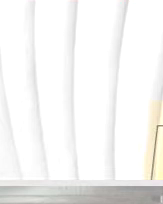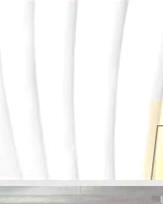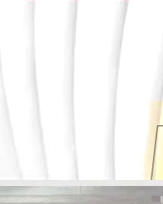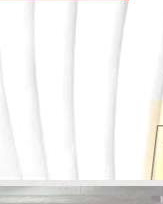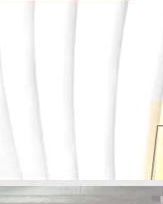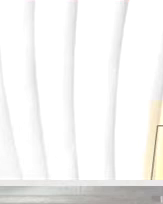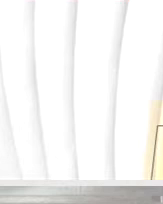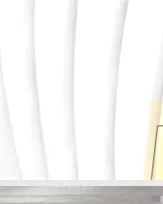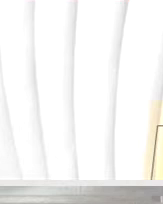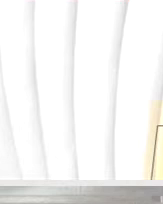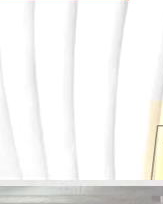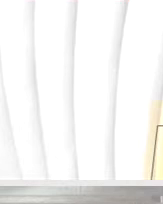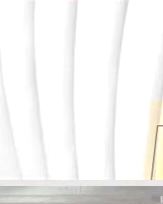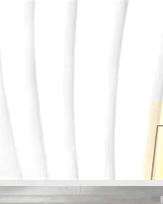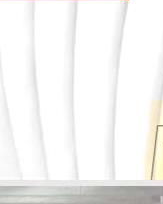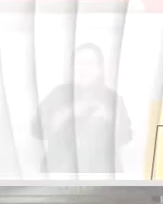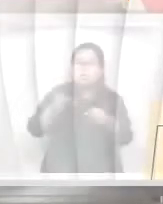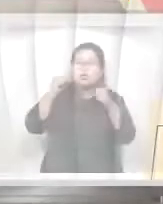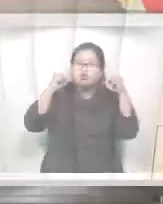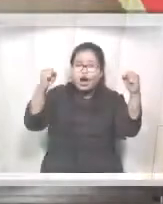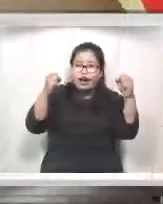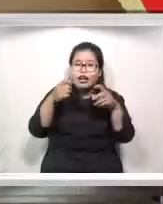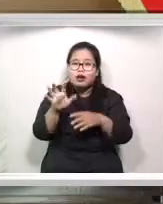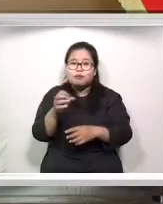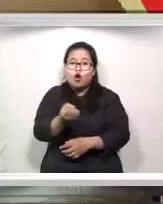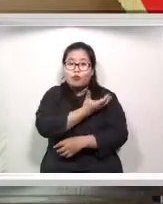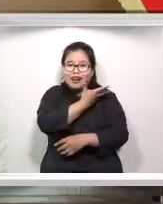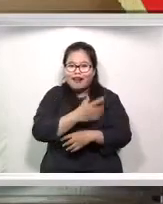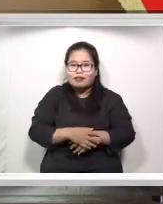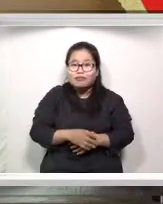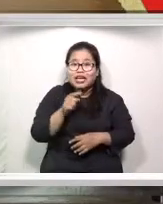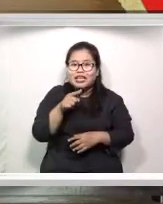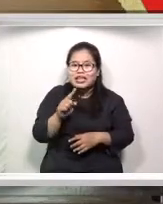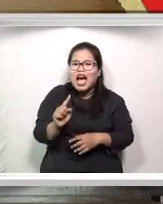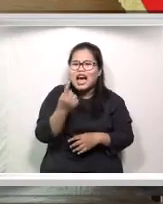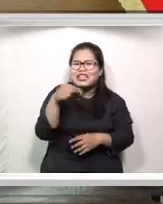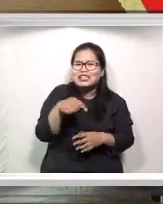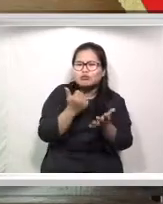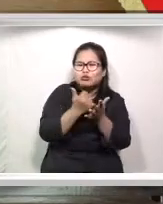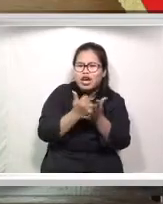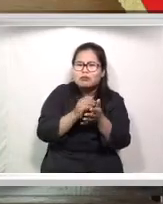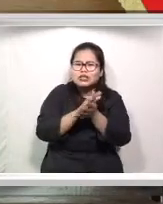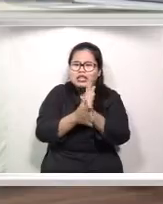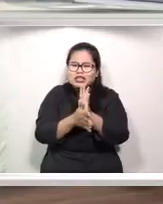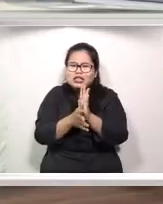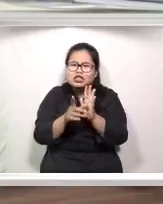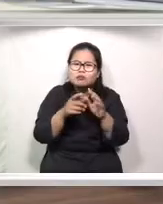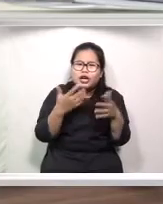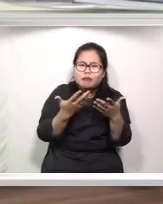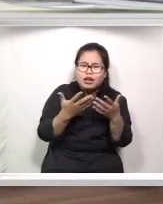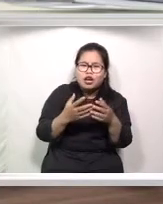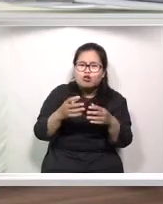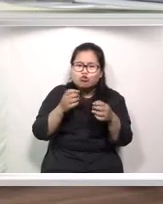memperoleh kemerdekaan dengan perjuangan dan pengorbanan. Hal ini menjadi stimulus bagi seluruh warga